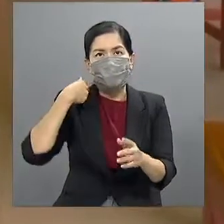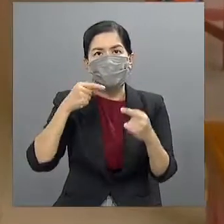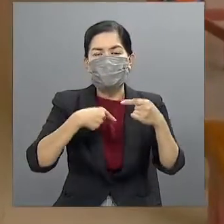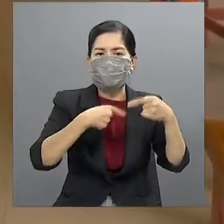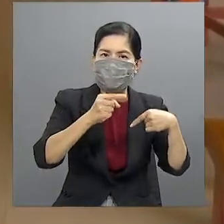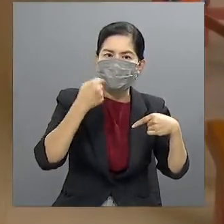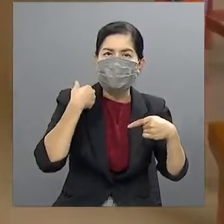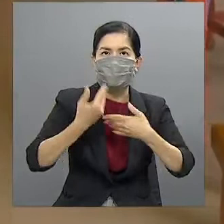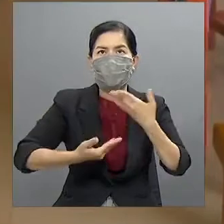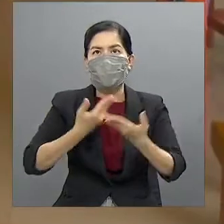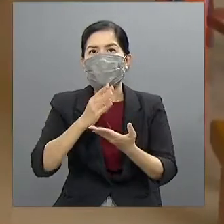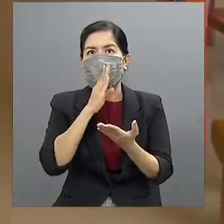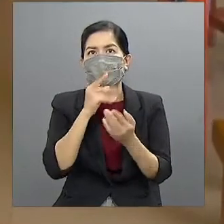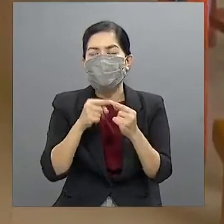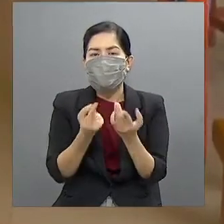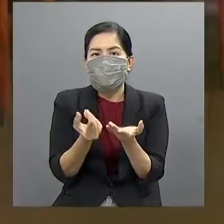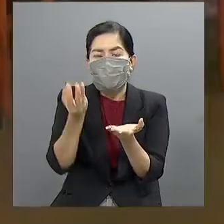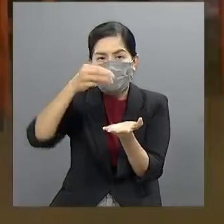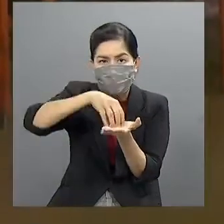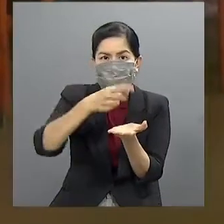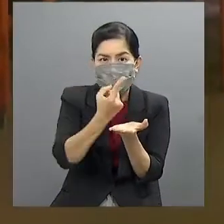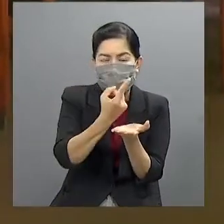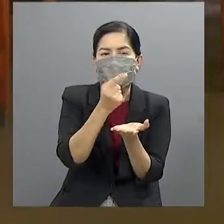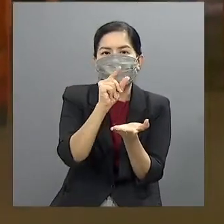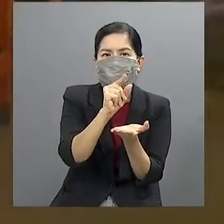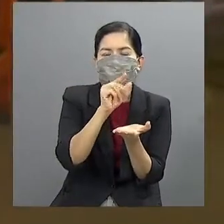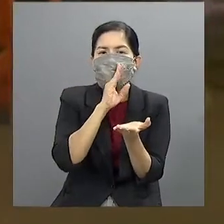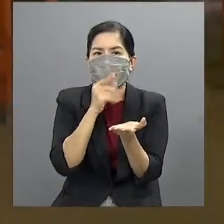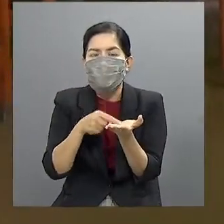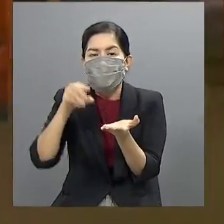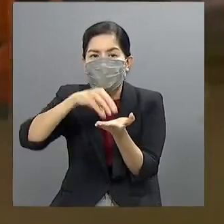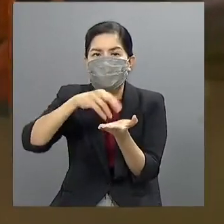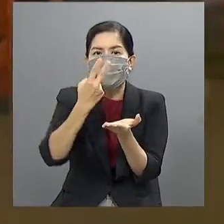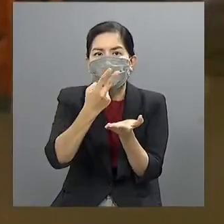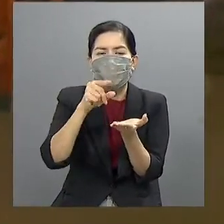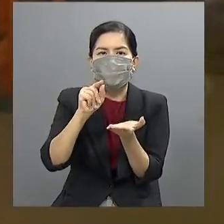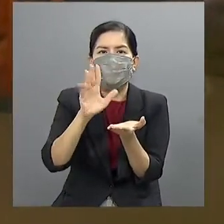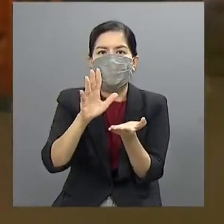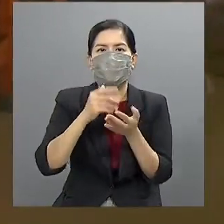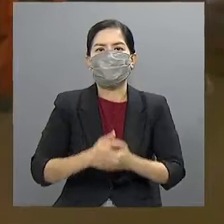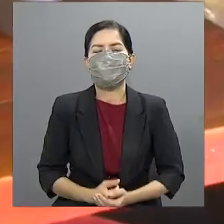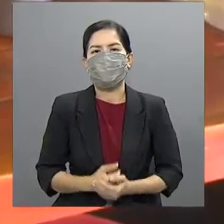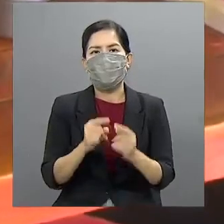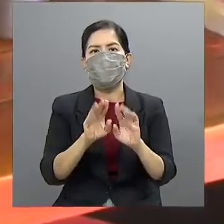านละ20บาทถ้าเกิดว่ากับ2อย่างก็ขาย25บาทร้านข้าวแกงนี้เปิดขายทุกวันไ